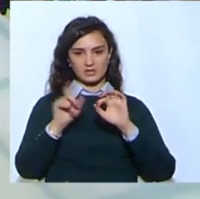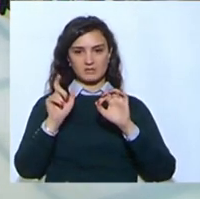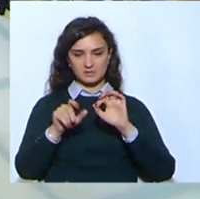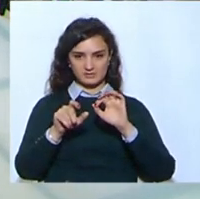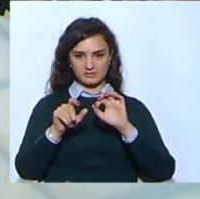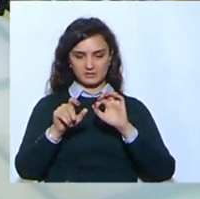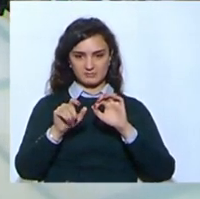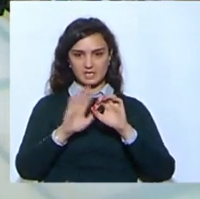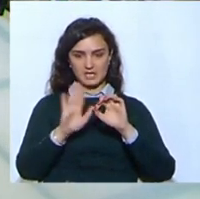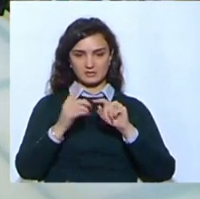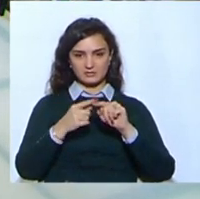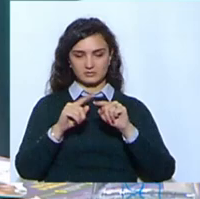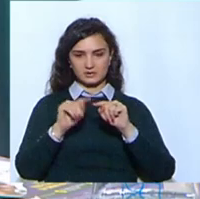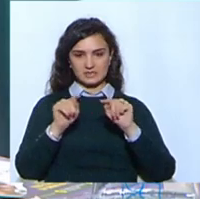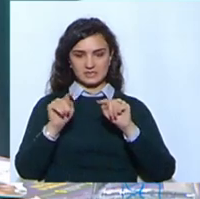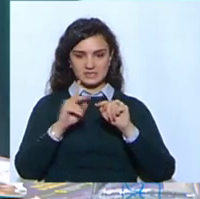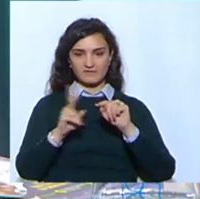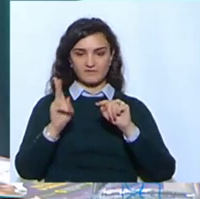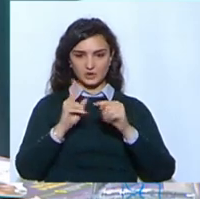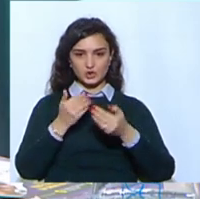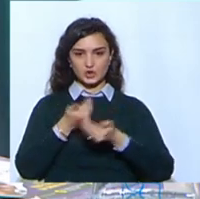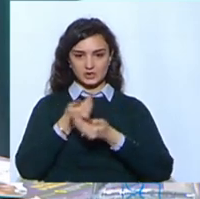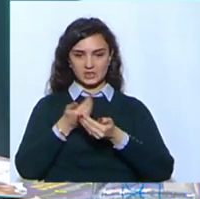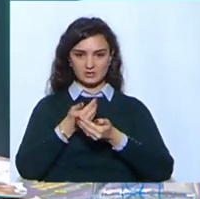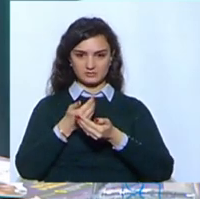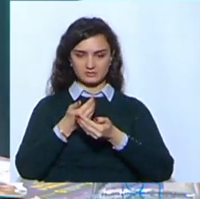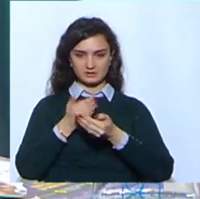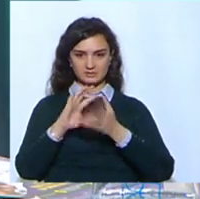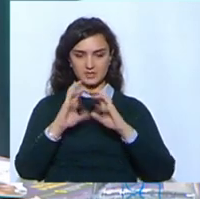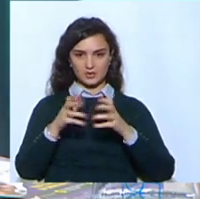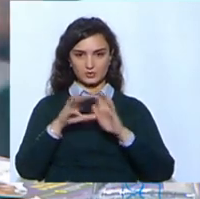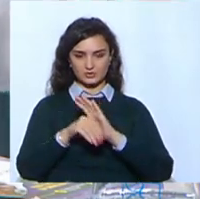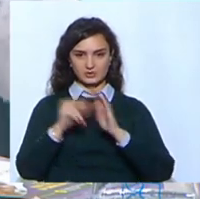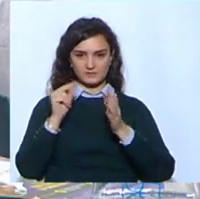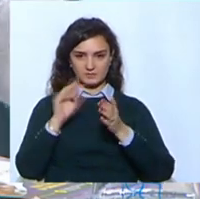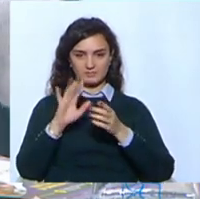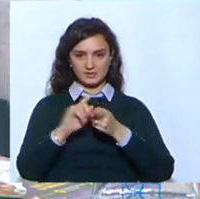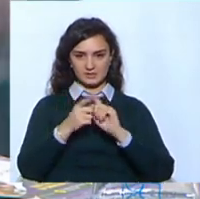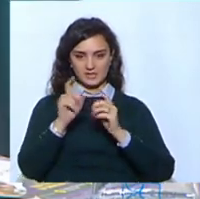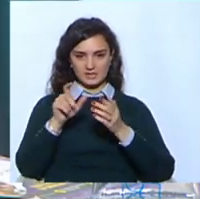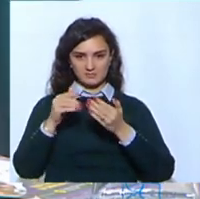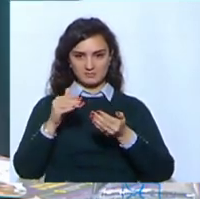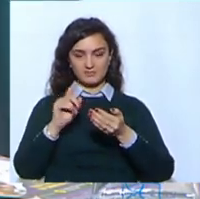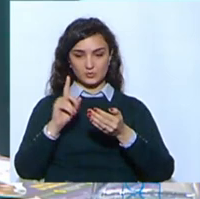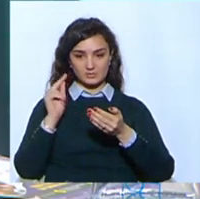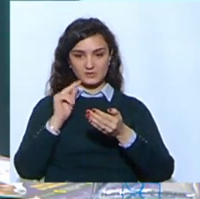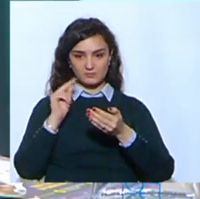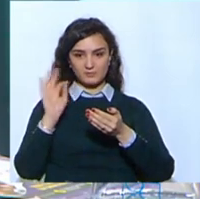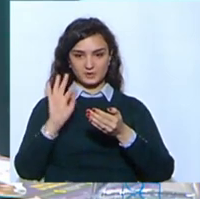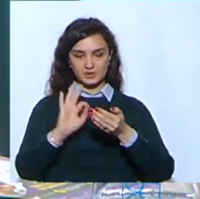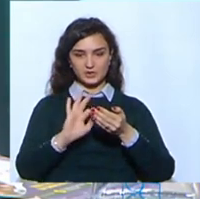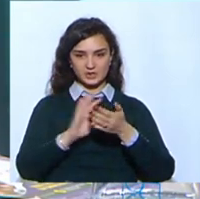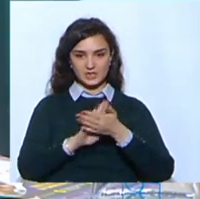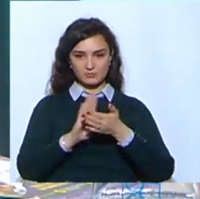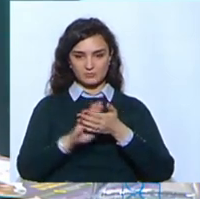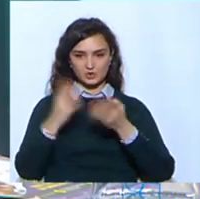არა ისინი, რომლებიც ცოცხალ სამყაროში ფლორას სწავლობენ, არამედ ადამიანის ფლორას რომ სწავლობენ, ხშირი